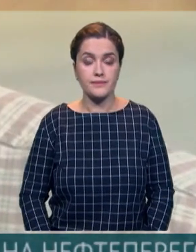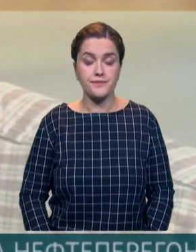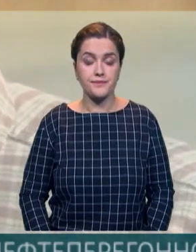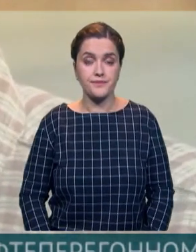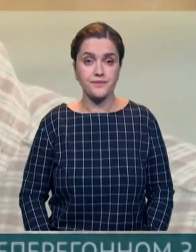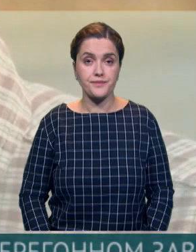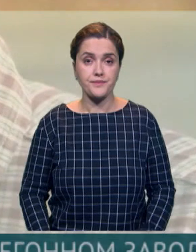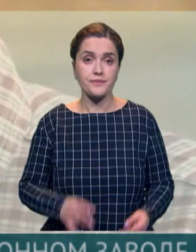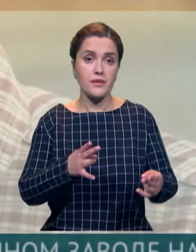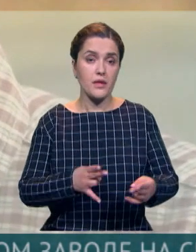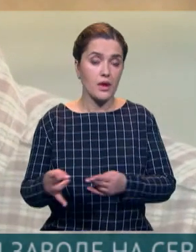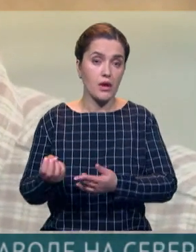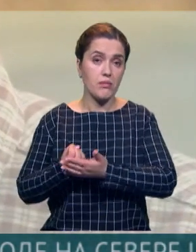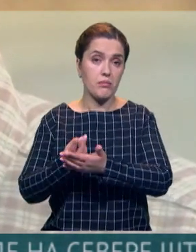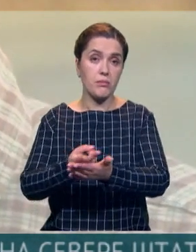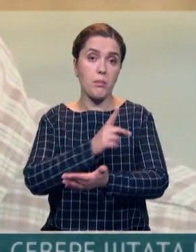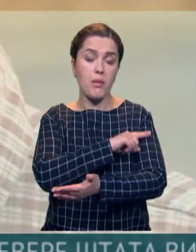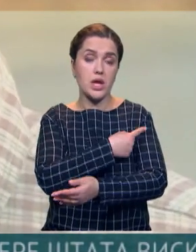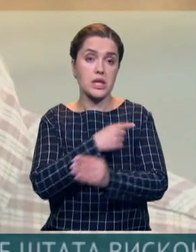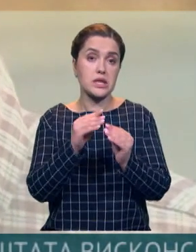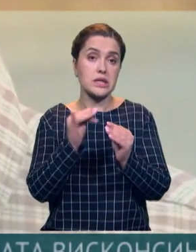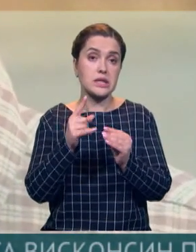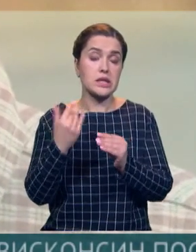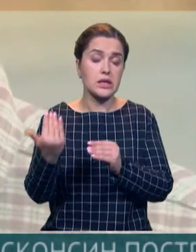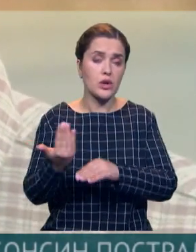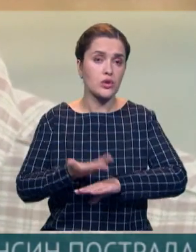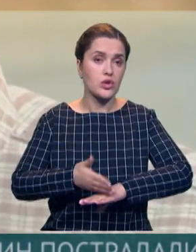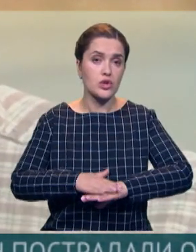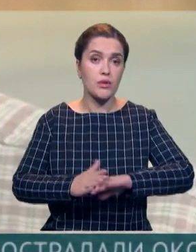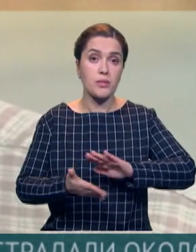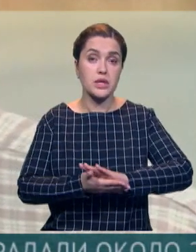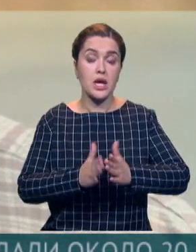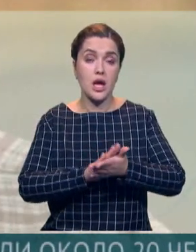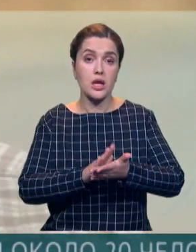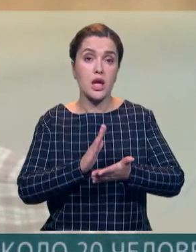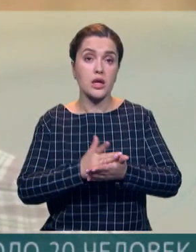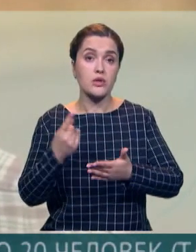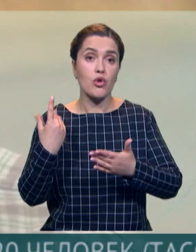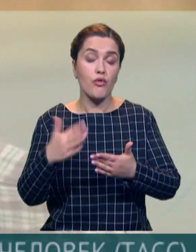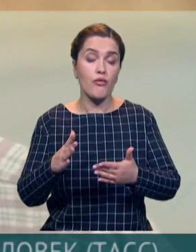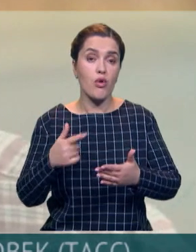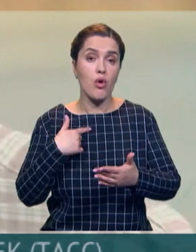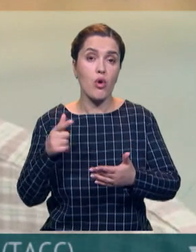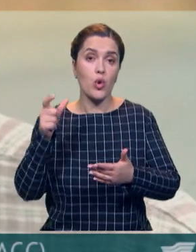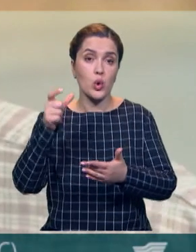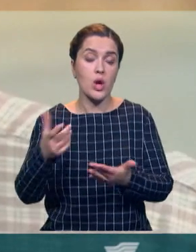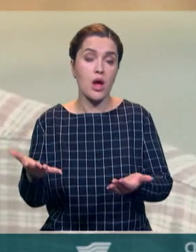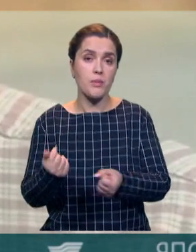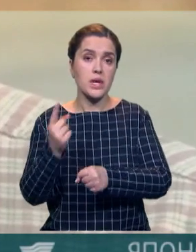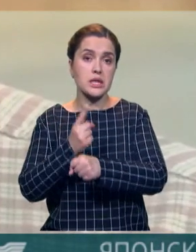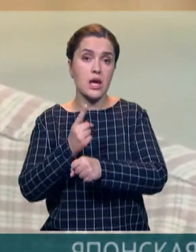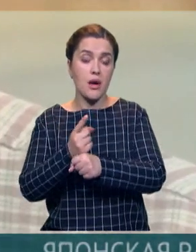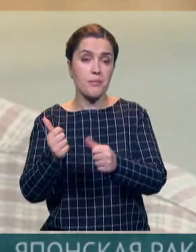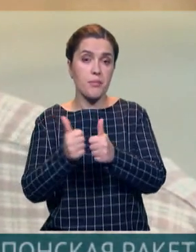Все пострадавшие госпитализированы. 10 из них находятся в крайне тяжелом состоянии. Зона эвакуации расширена. Жителям запрещено